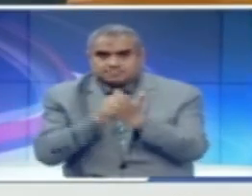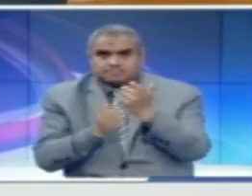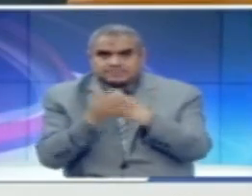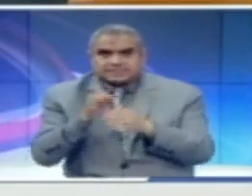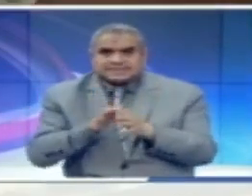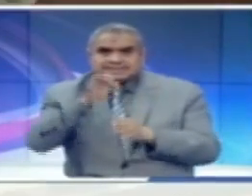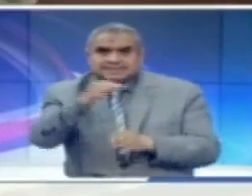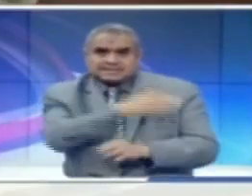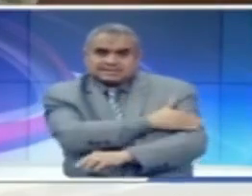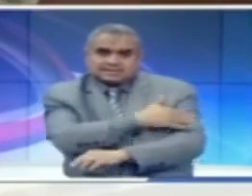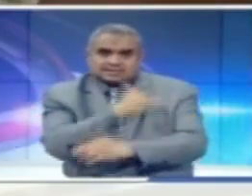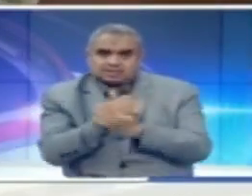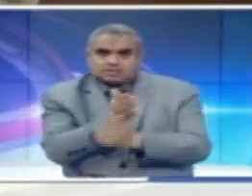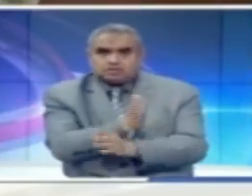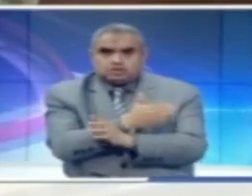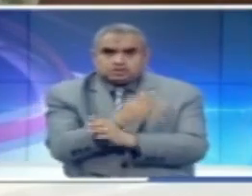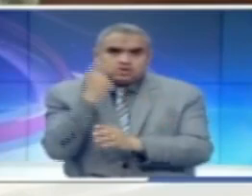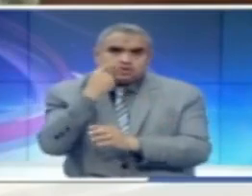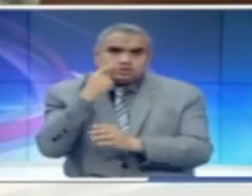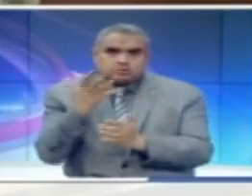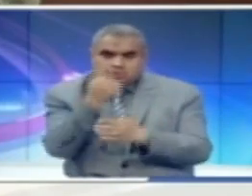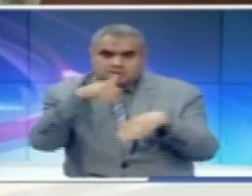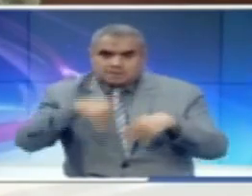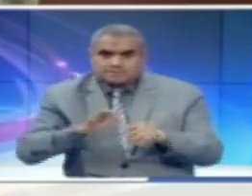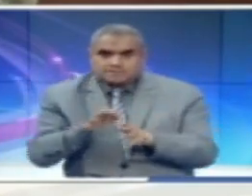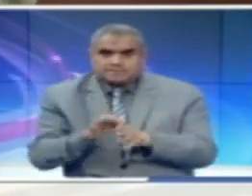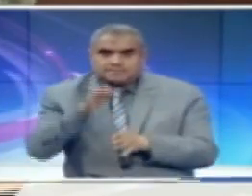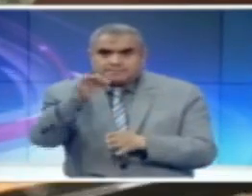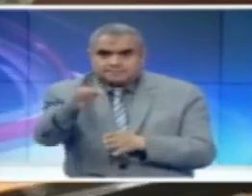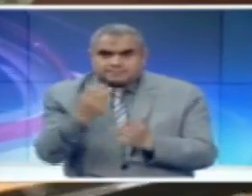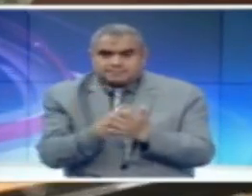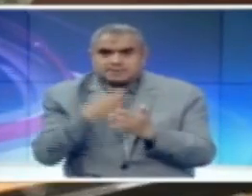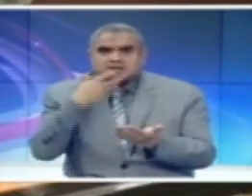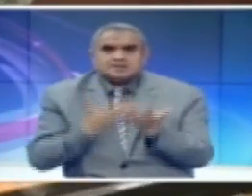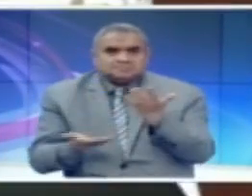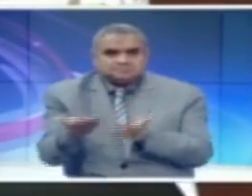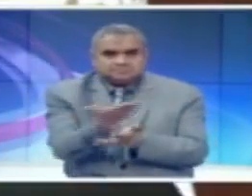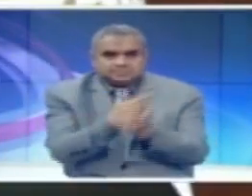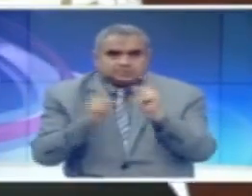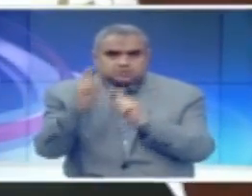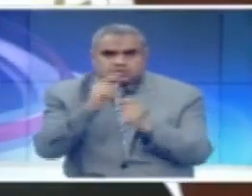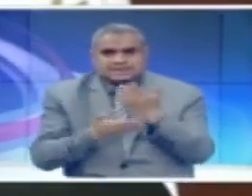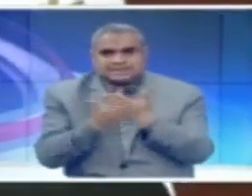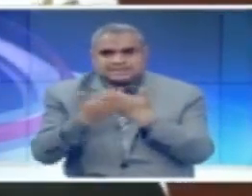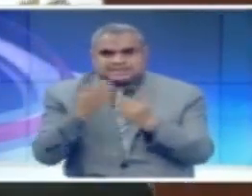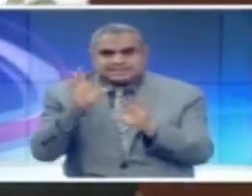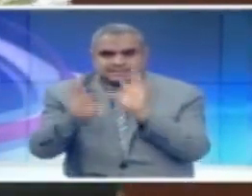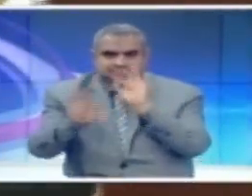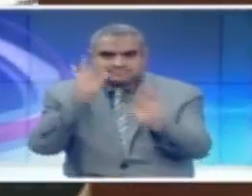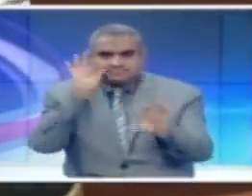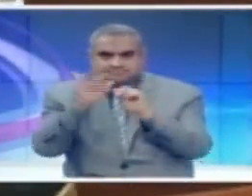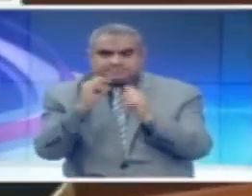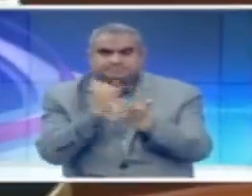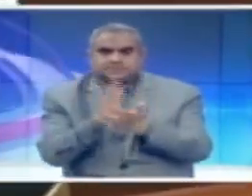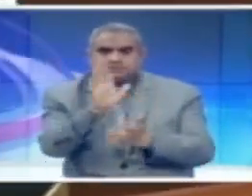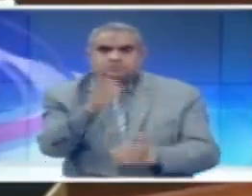تسمية ممثل شرق السودان في المجلس السيادي إلى حين إجراء مزيد من المشاورات.